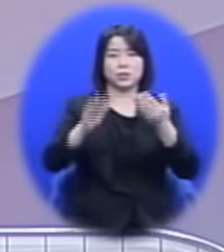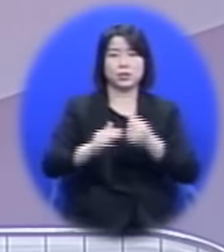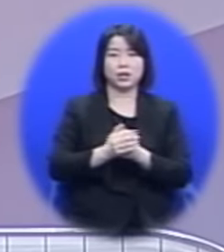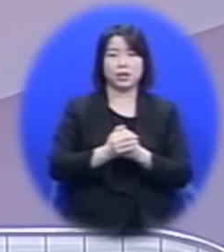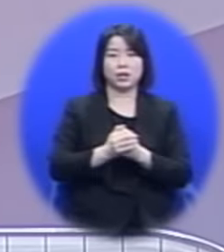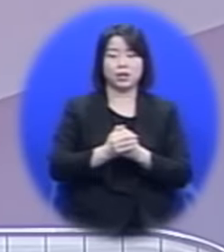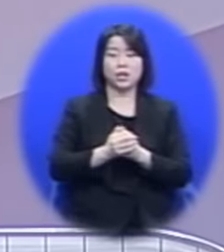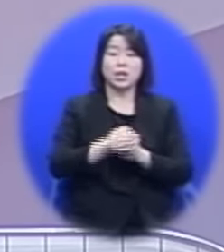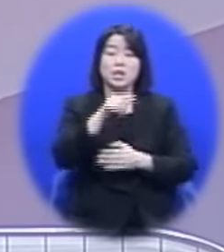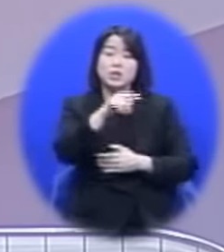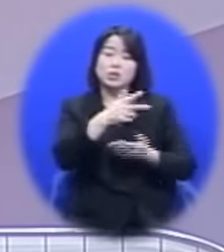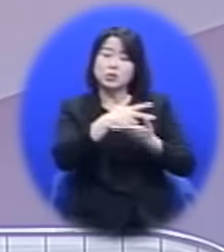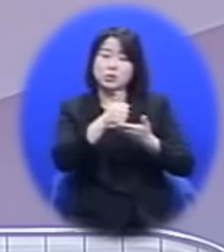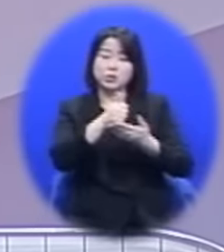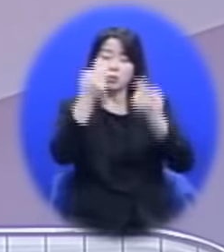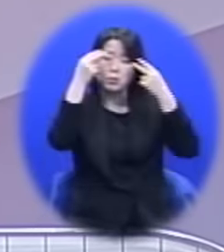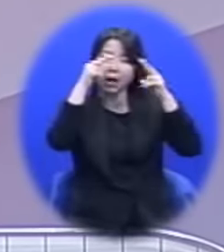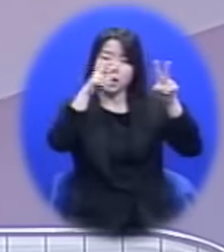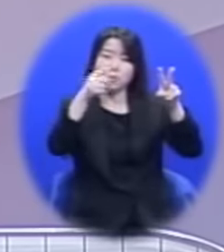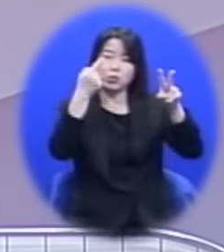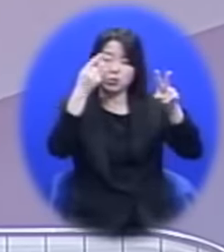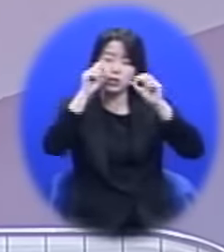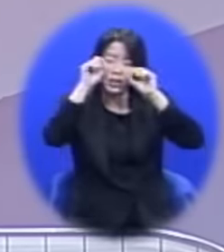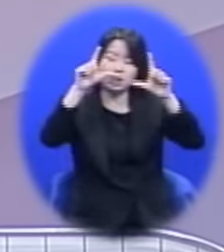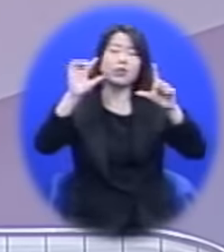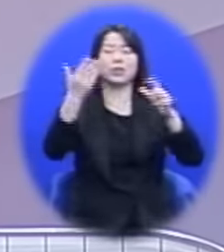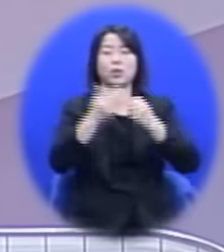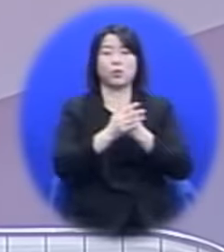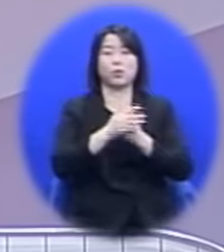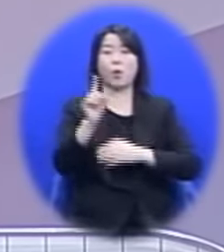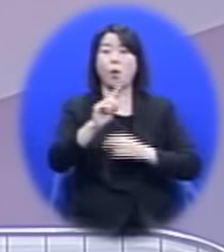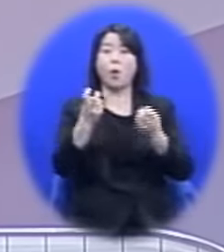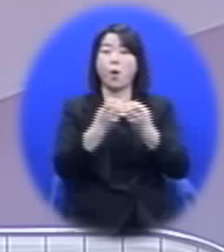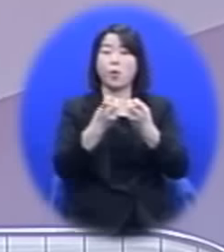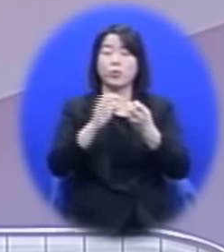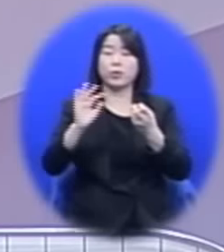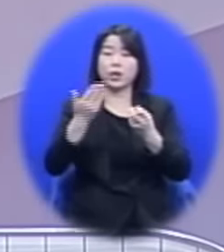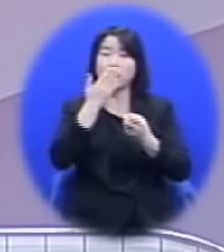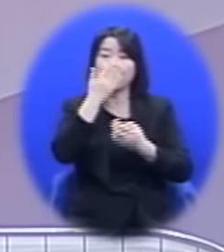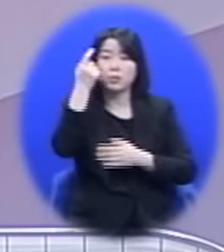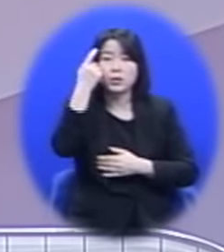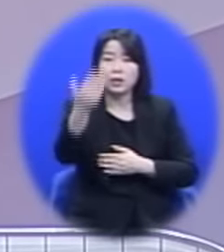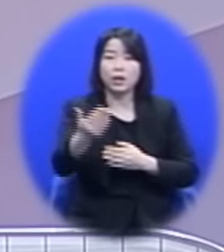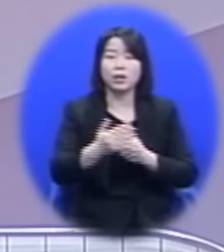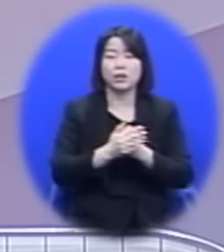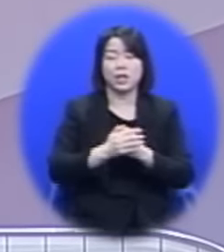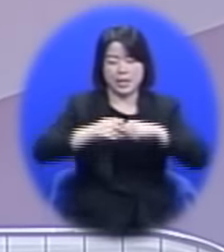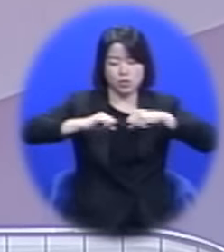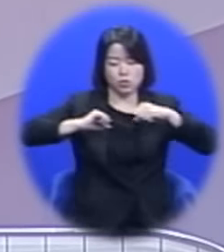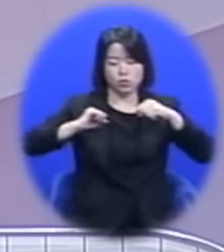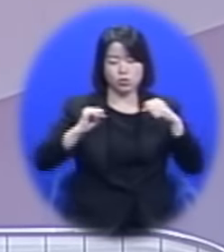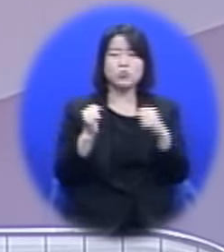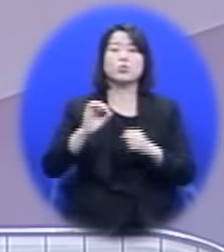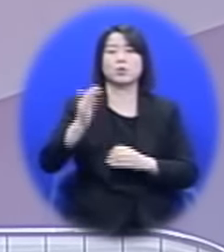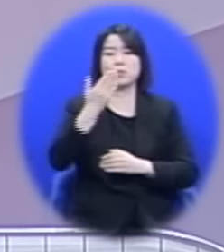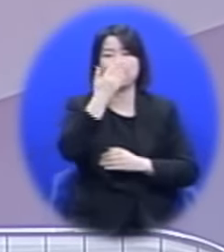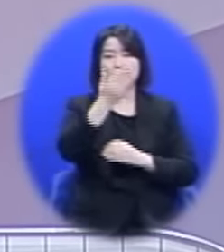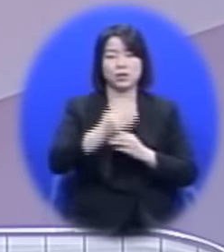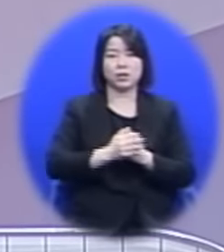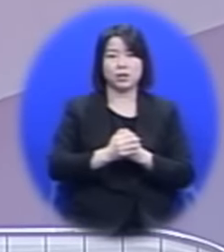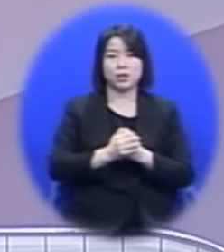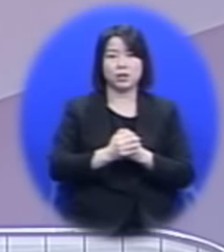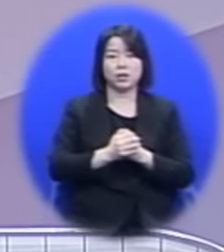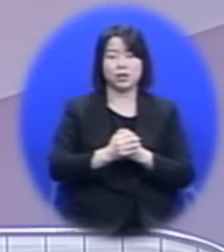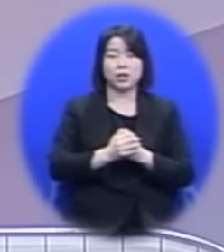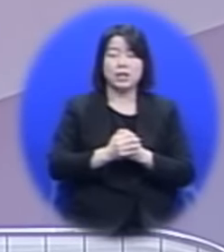주님을 바라보는 눈이 뜨이셔야 돼요. 어떻게 그렇게 될 수 있지요? 순종이라니까요. 여러분이 예수님이 진짜